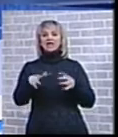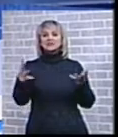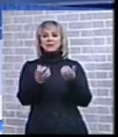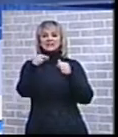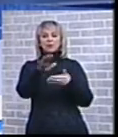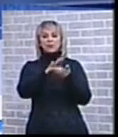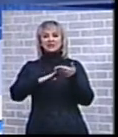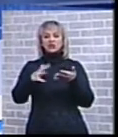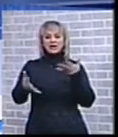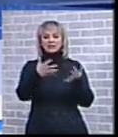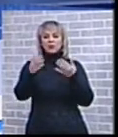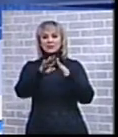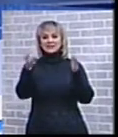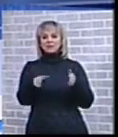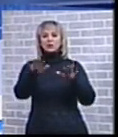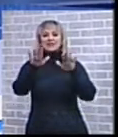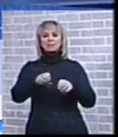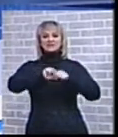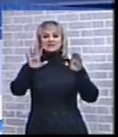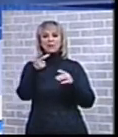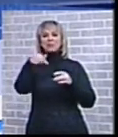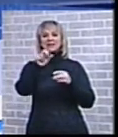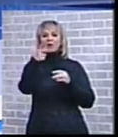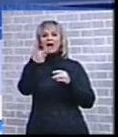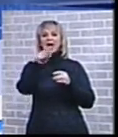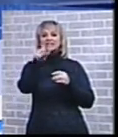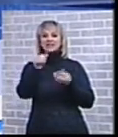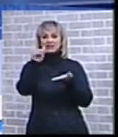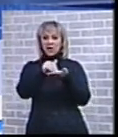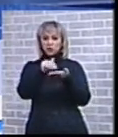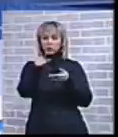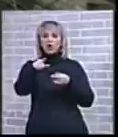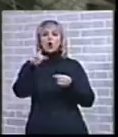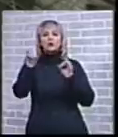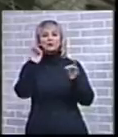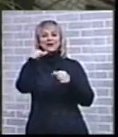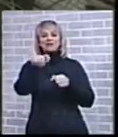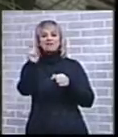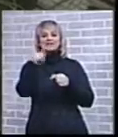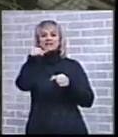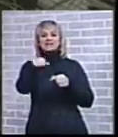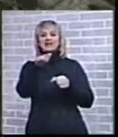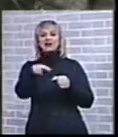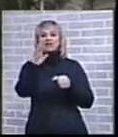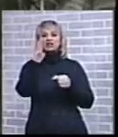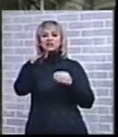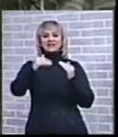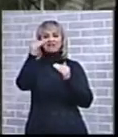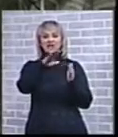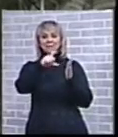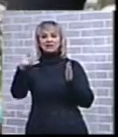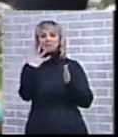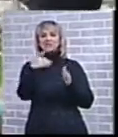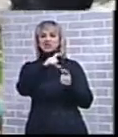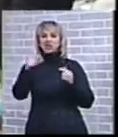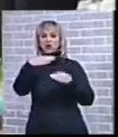Спасатели продолжают разбор завалов на месте взрыва бытового газа в Таганроге. Он прогремел в воскресенье в квартире на верхнем этаже